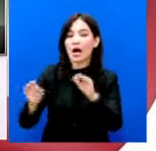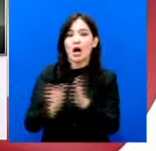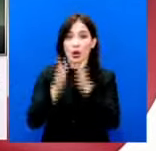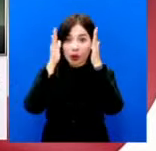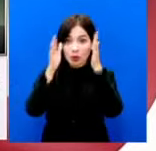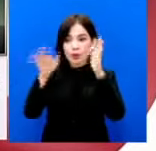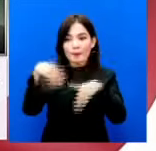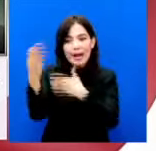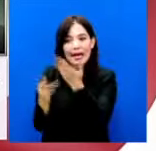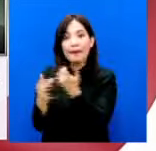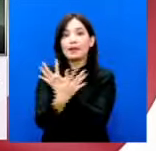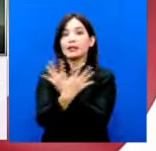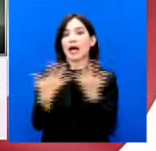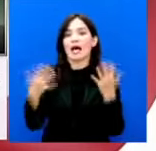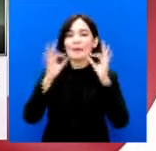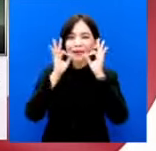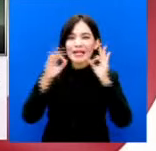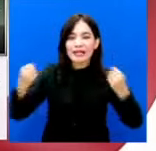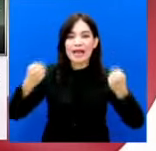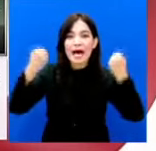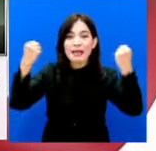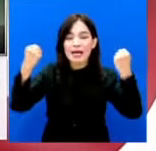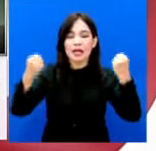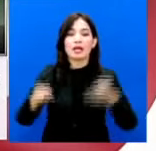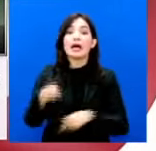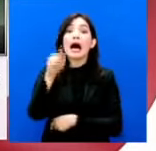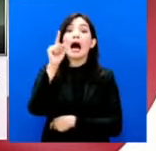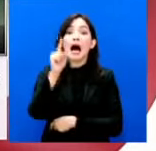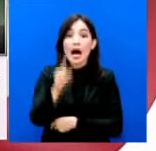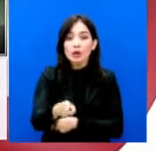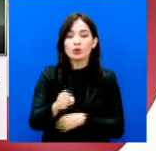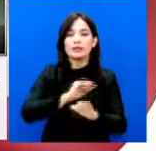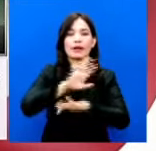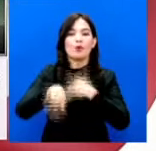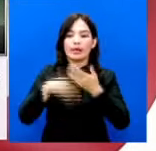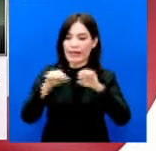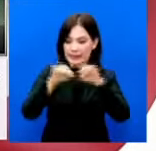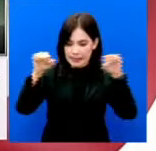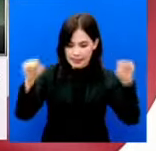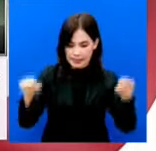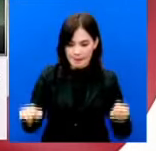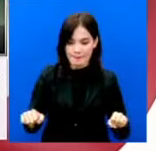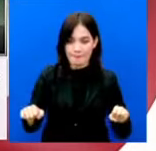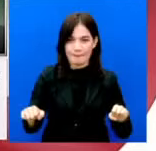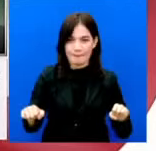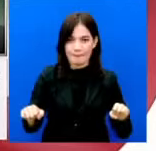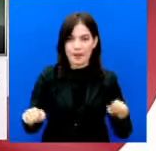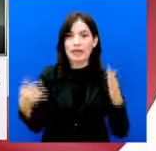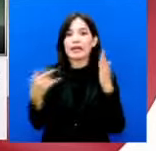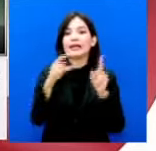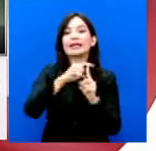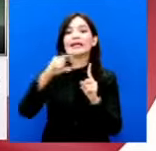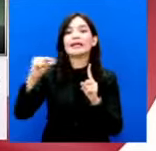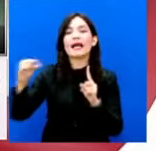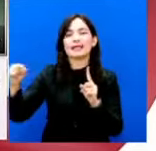bahkan di pelayanan publik, di pendidikan, kesehatan, apapun, itu harus sudah dengan sistem. Sudah harus dengan sistem digitalisasi